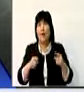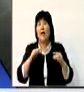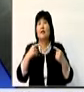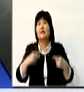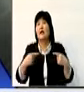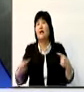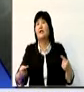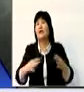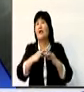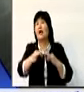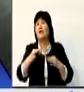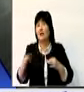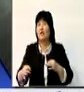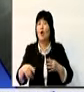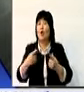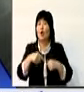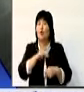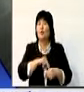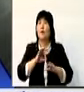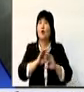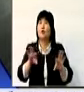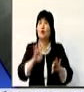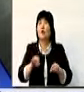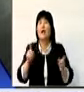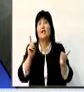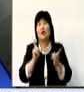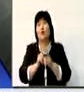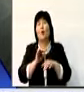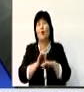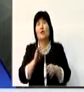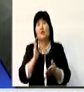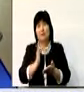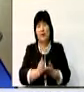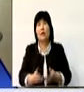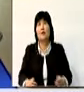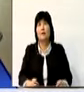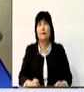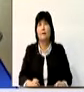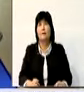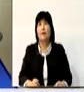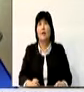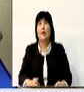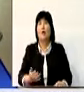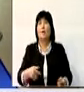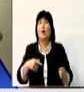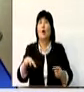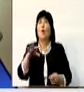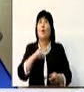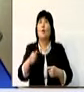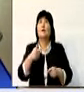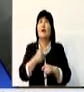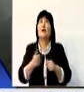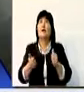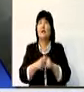жер-жерде, елді мекендерде, ұжымдарда түсіндірме жұмысын, кездесулерін өткізіп ұйымдастыруда. Латын әліпбиіне көшу бойынша облыс әкімдігі